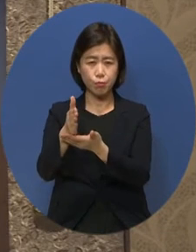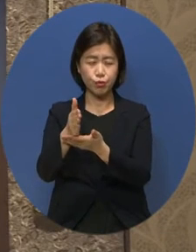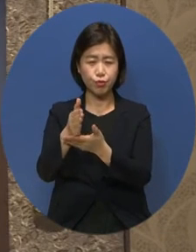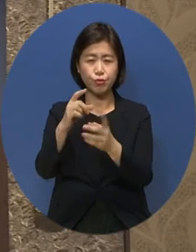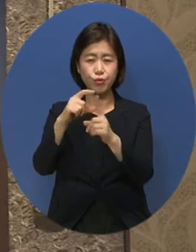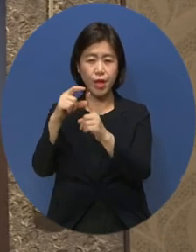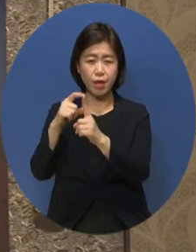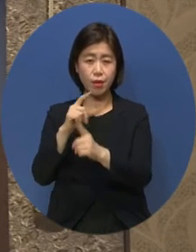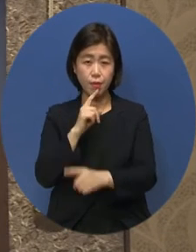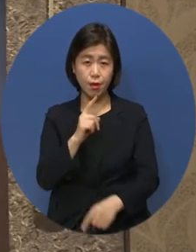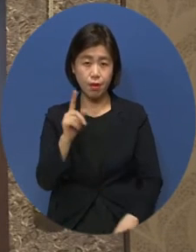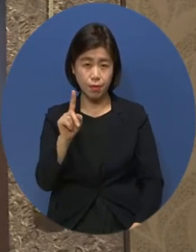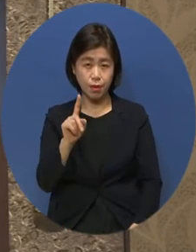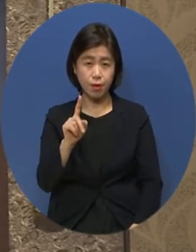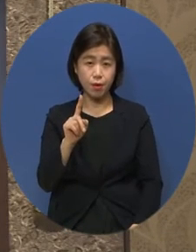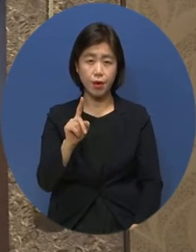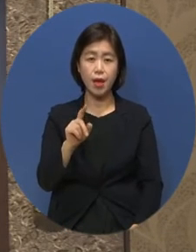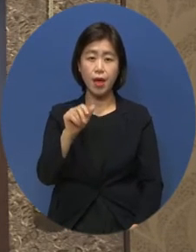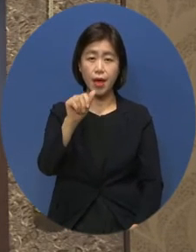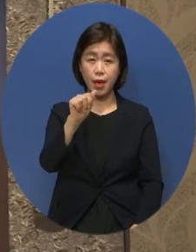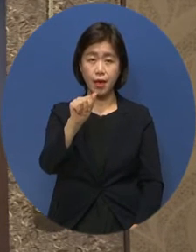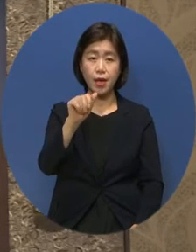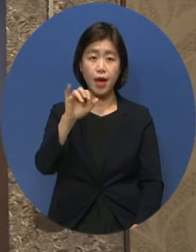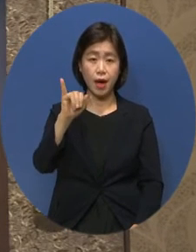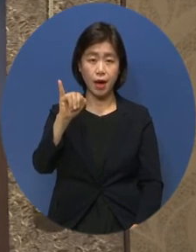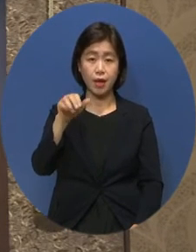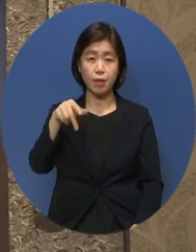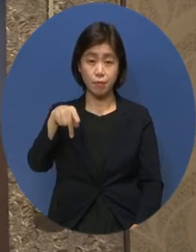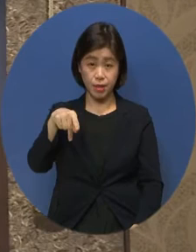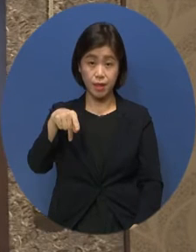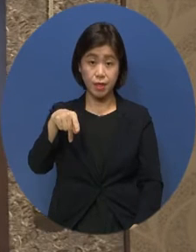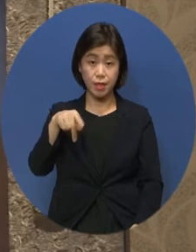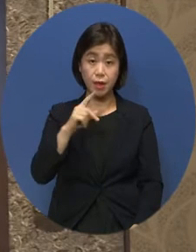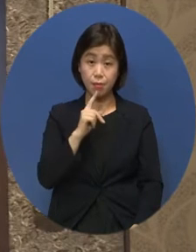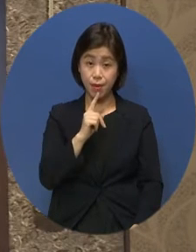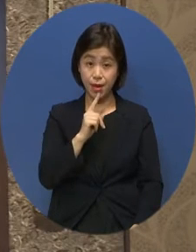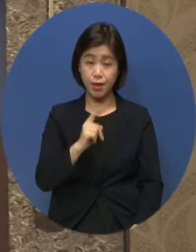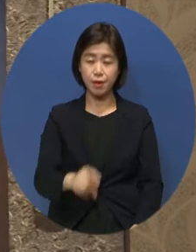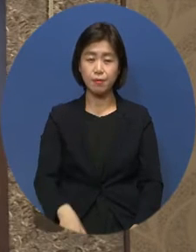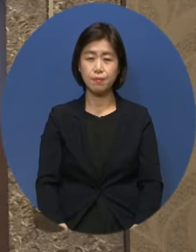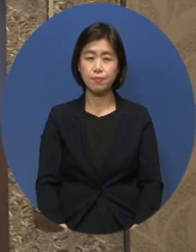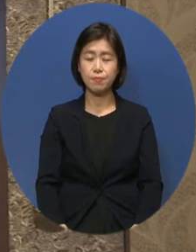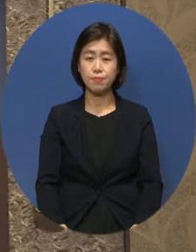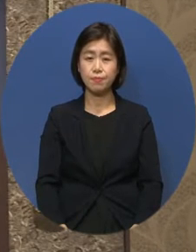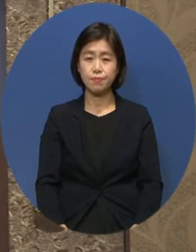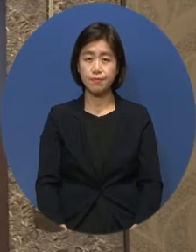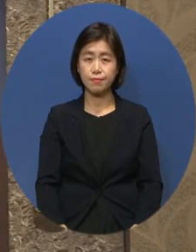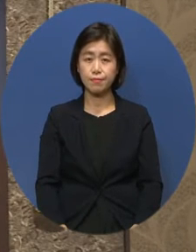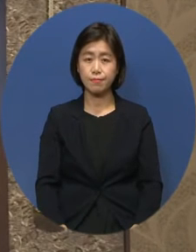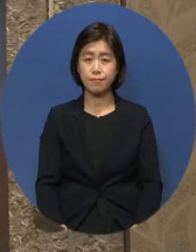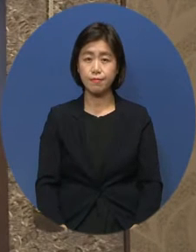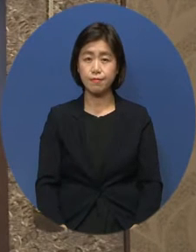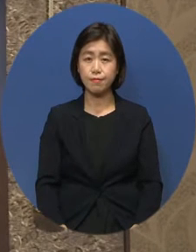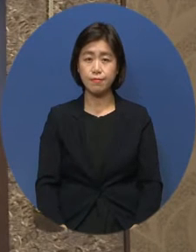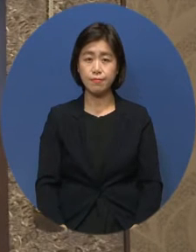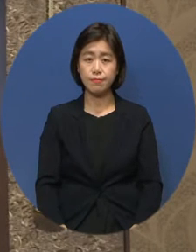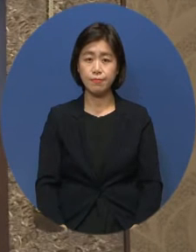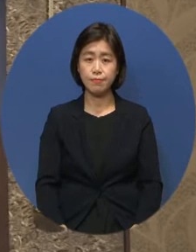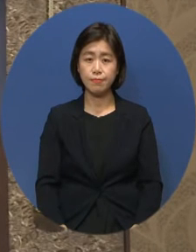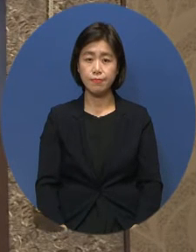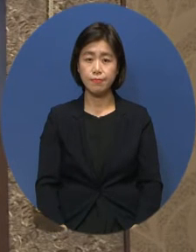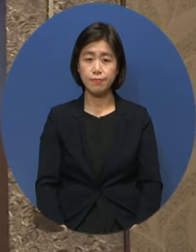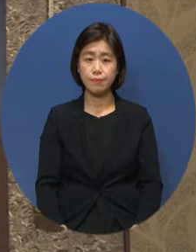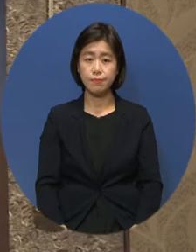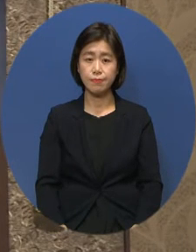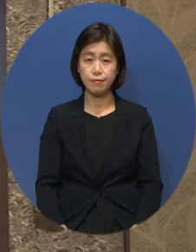얘기를 하자면 그 arp 라고 아 에이즈 잉 애인 으 어 브래스 어 플레이스